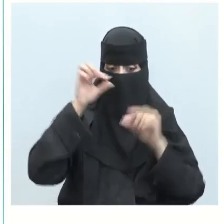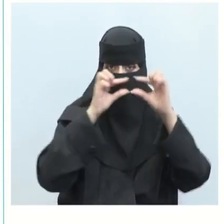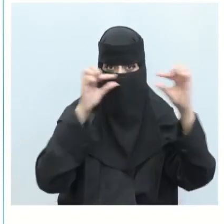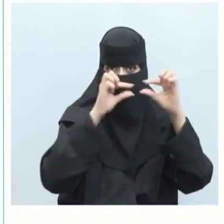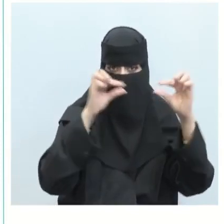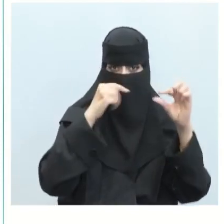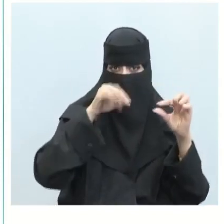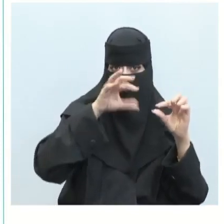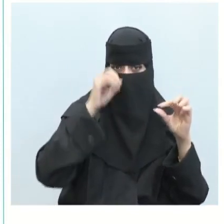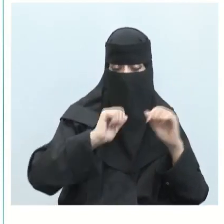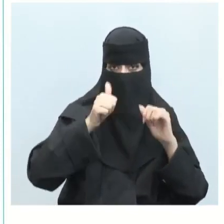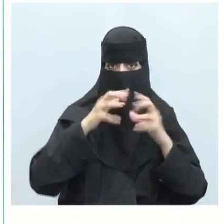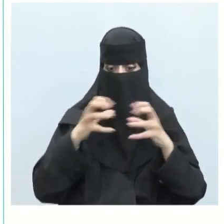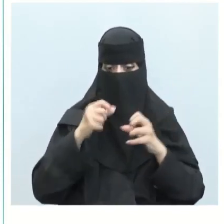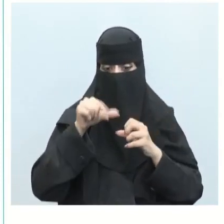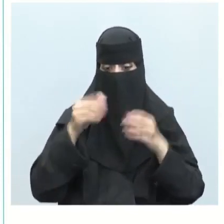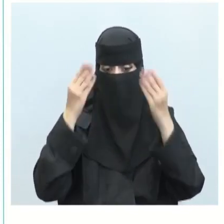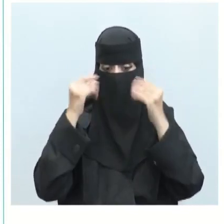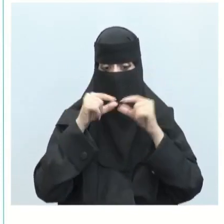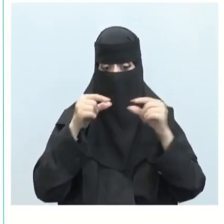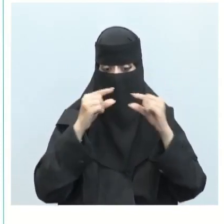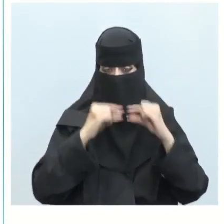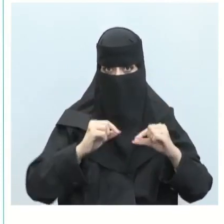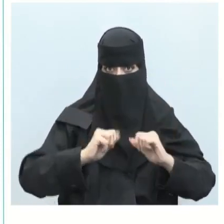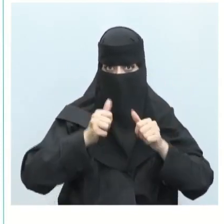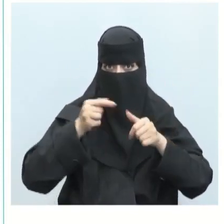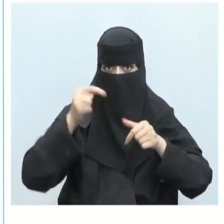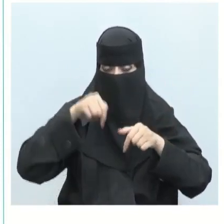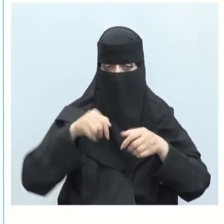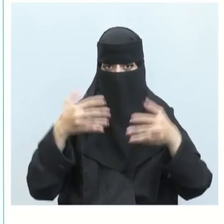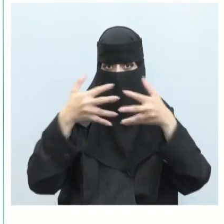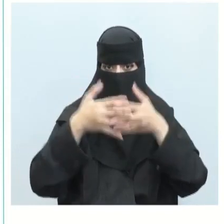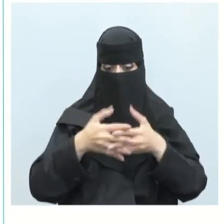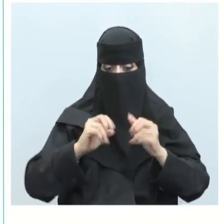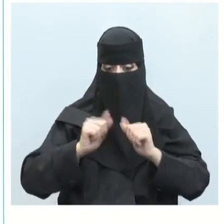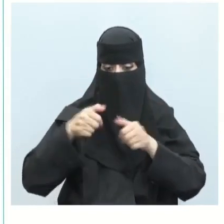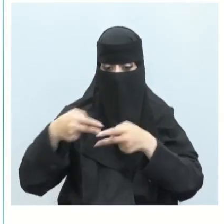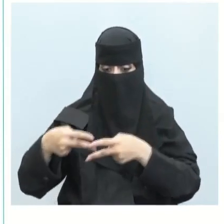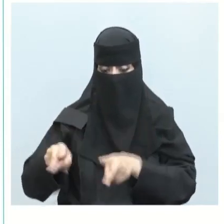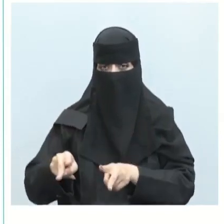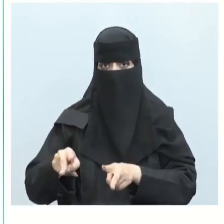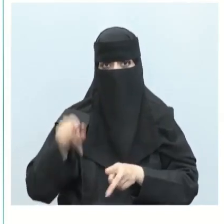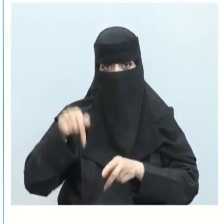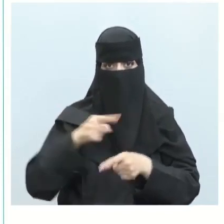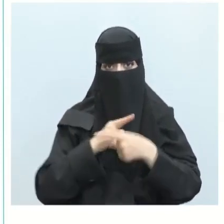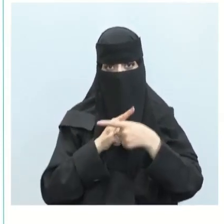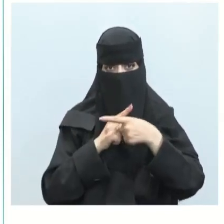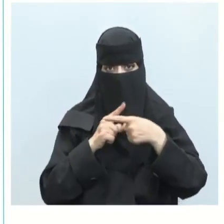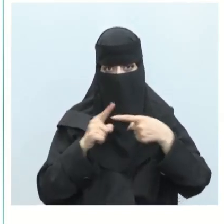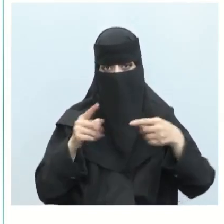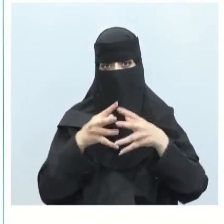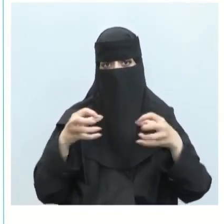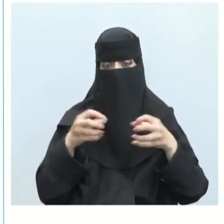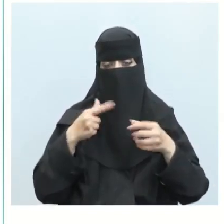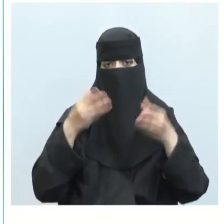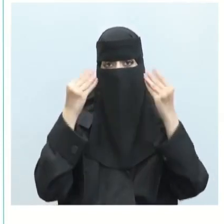نريد قيام بتحليل بيانات هذه الشبكه مكنا الوضع المختلط قمنا بالبدء بتحليل